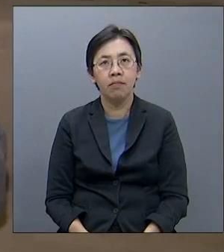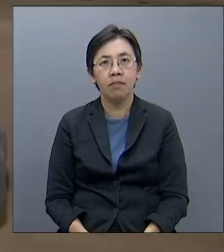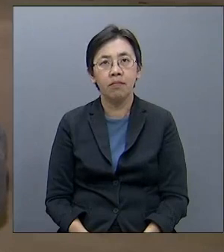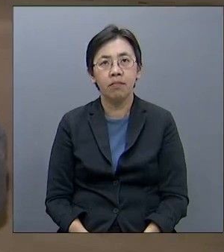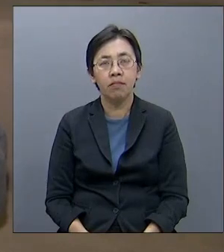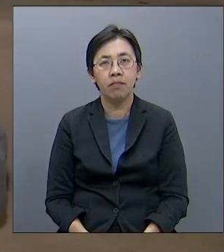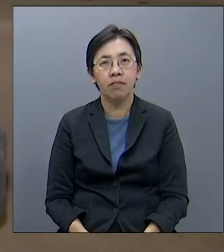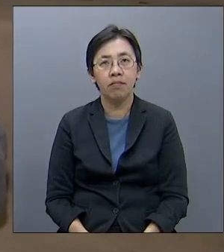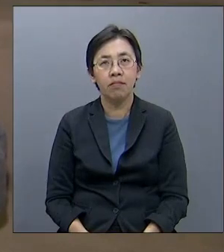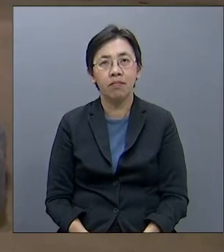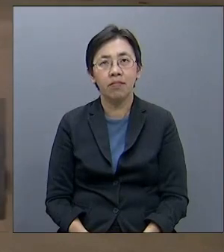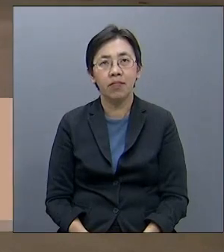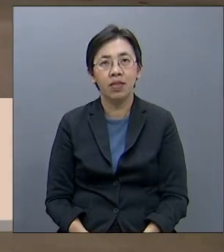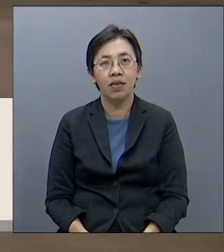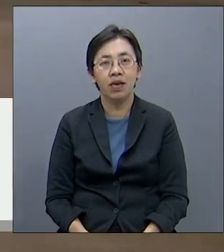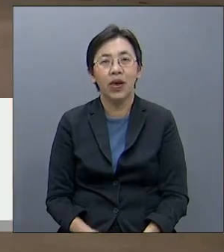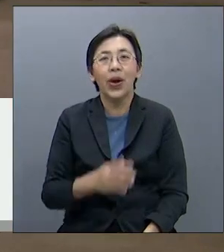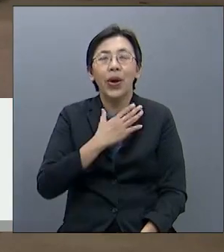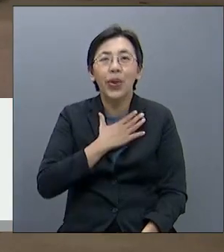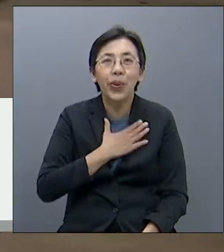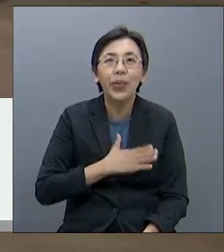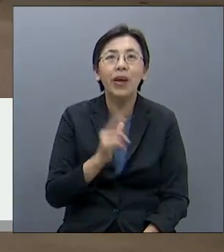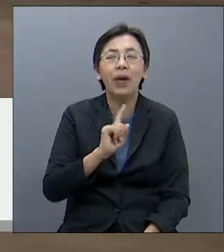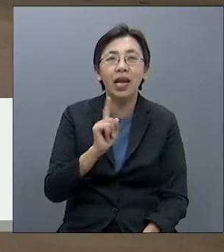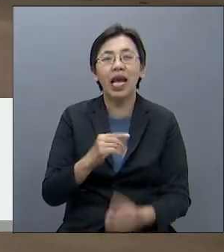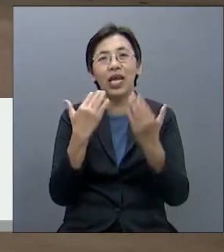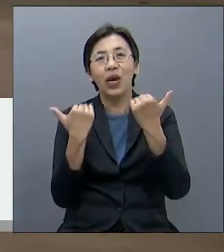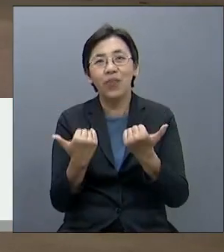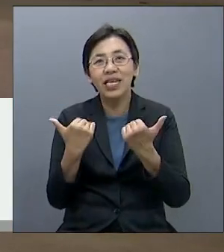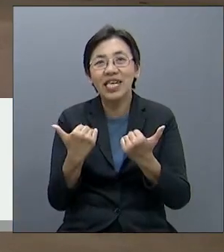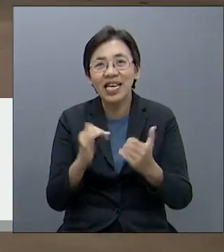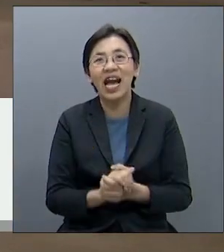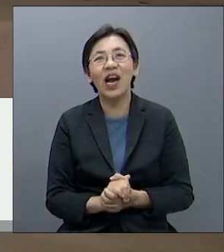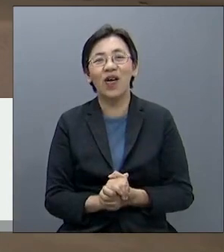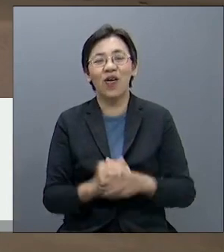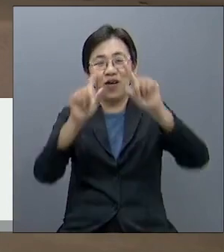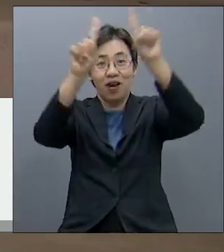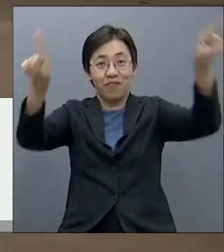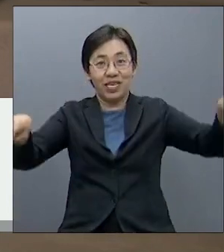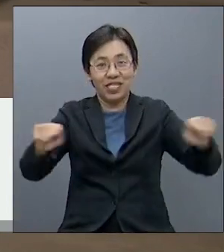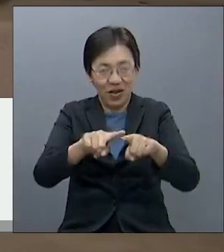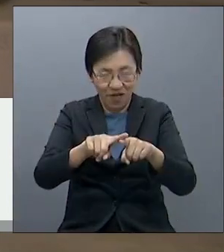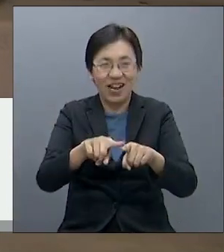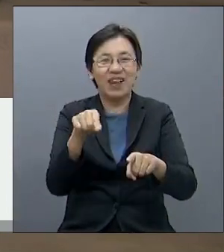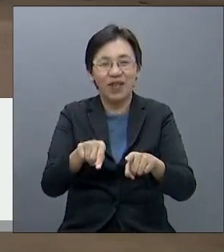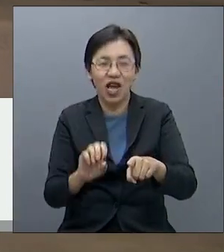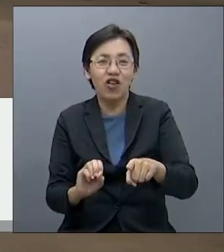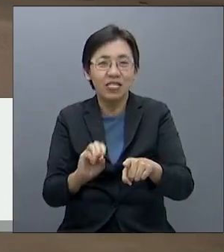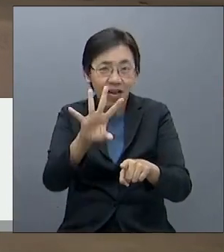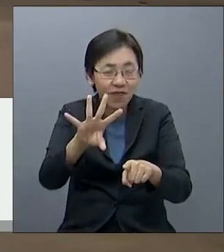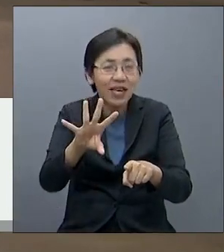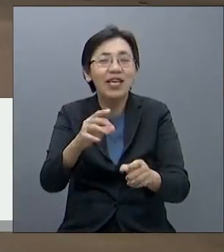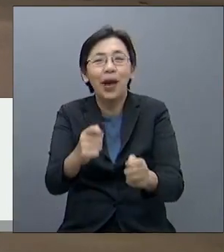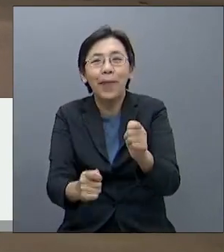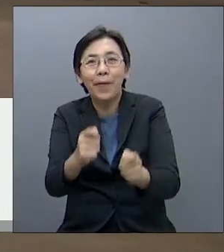เรียกว่าผ่อนคลายได้ยังไงคะเพราะว่าวันนี้นะคะบนบกมีการกางจอหนังตะลุงค่ะส่วนริมแม่น้ำกางจอหนังกล